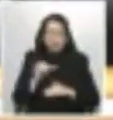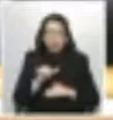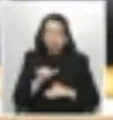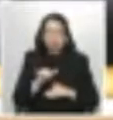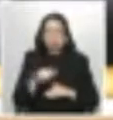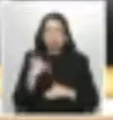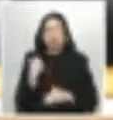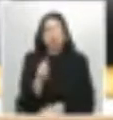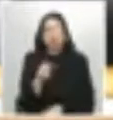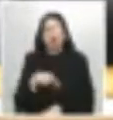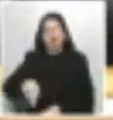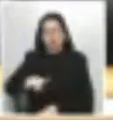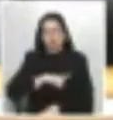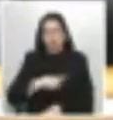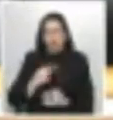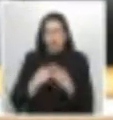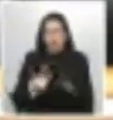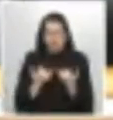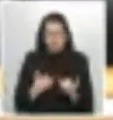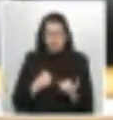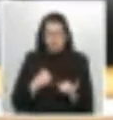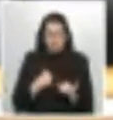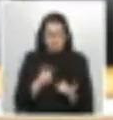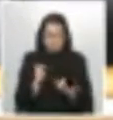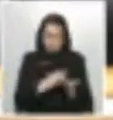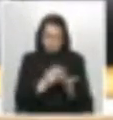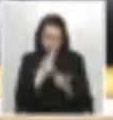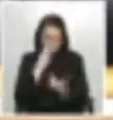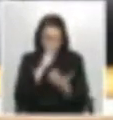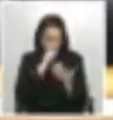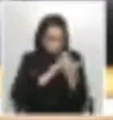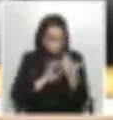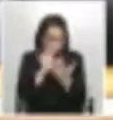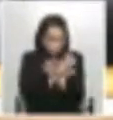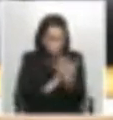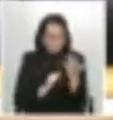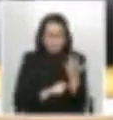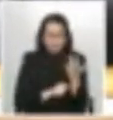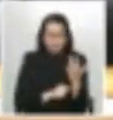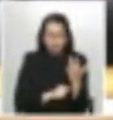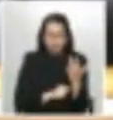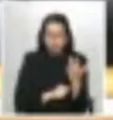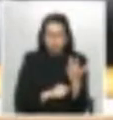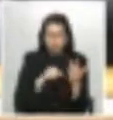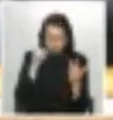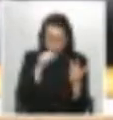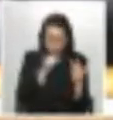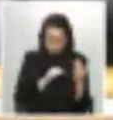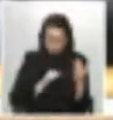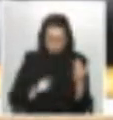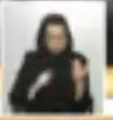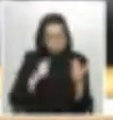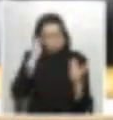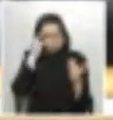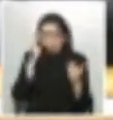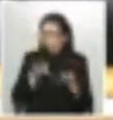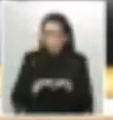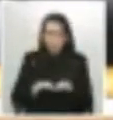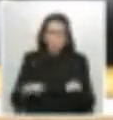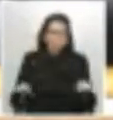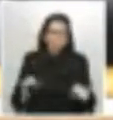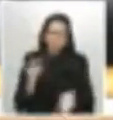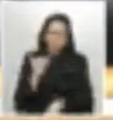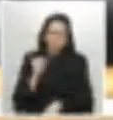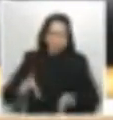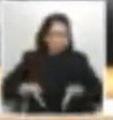ผลออกมาเนี่ยไม่ทั่วประเทศเนี่ยไม่ระบุว่าจุดใดจุดหนึ่งผมว่ายังไม่ได้มาตรฐานที่ดี